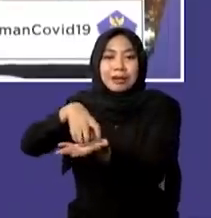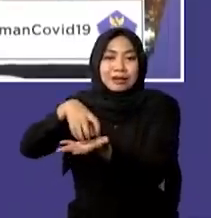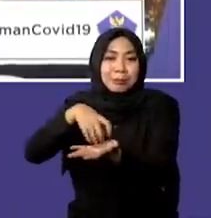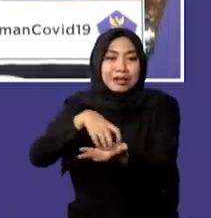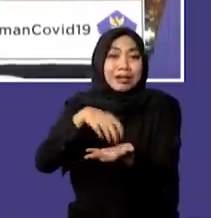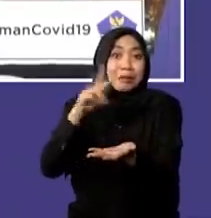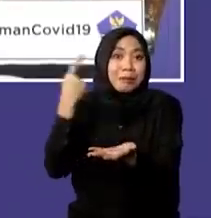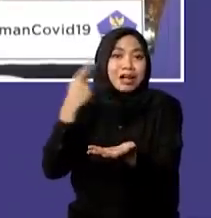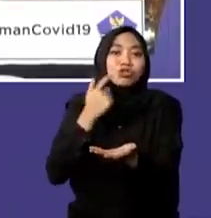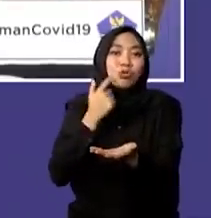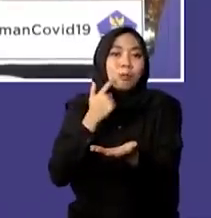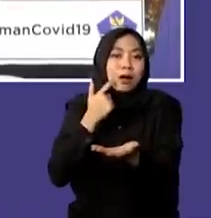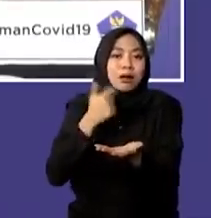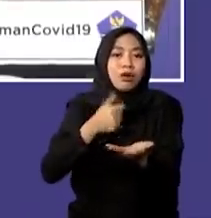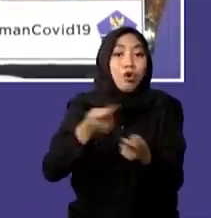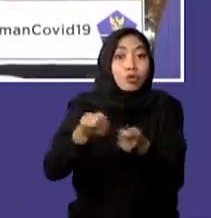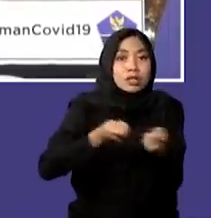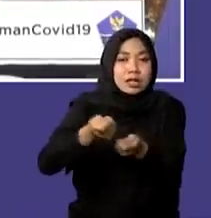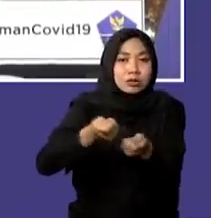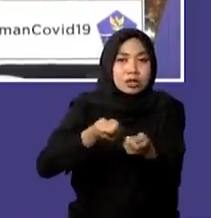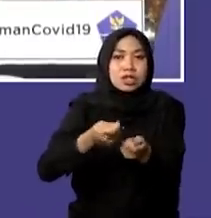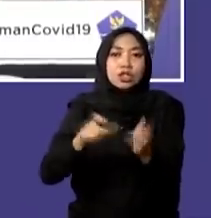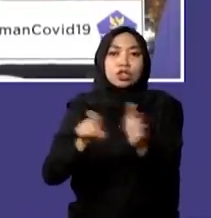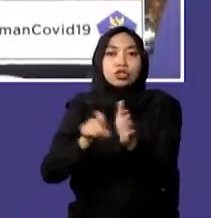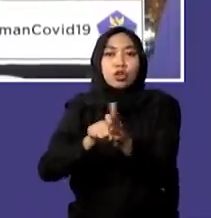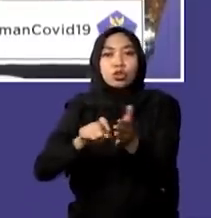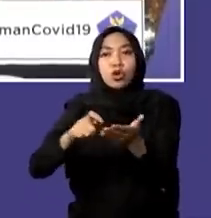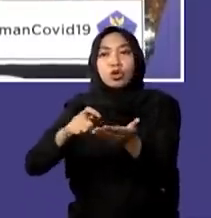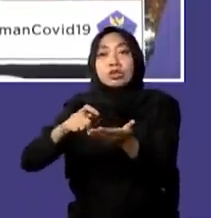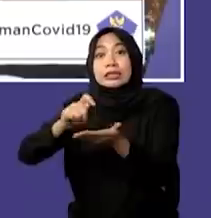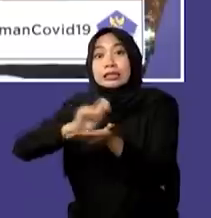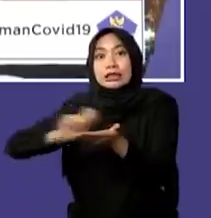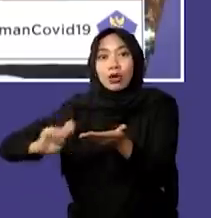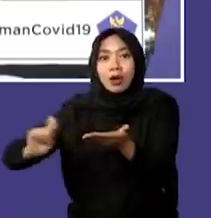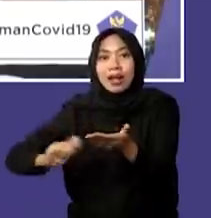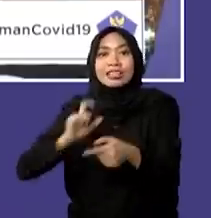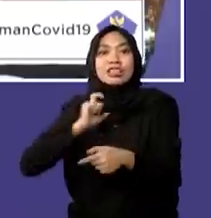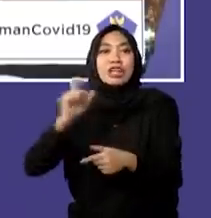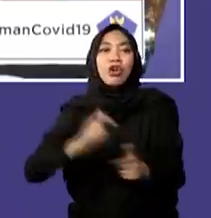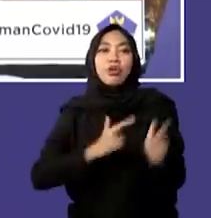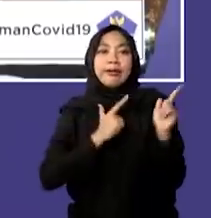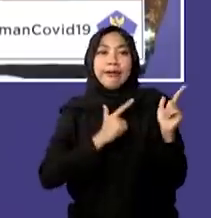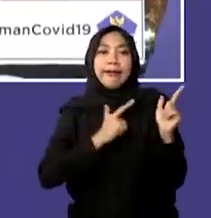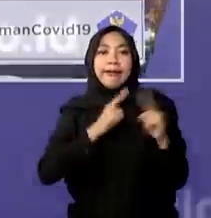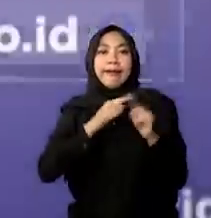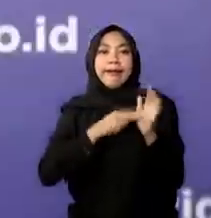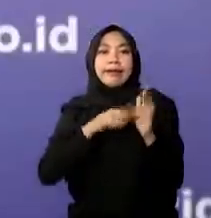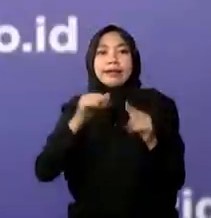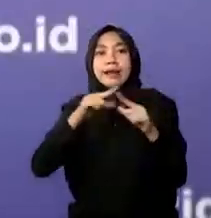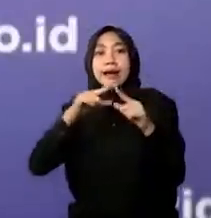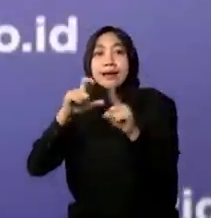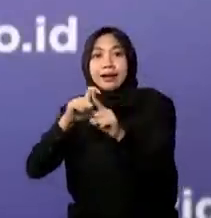identifikasi kemarin di sekolah calon perwira TNI Angkatan Darat dari